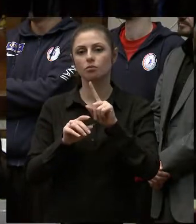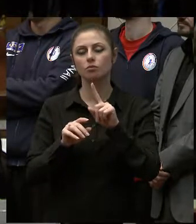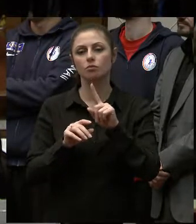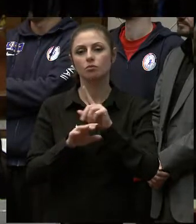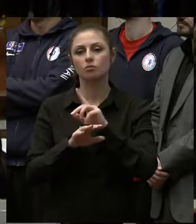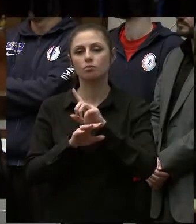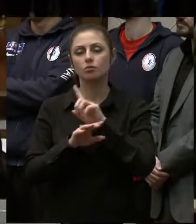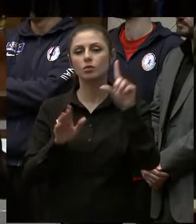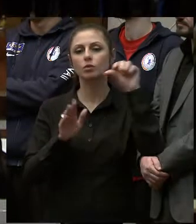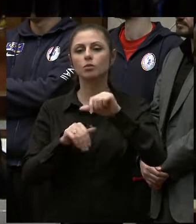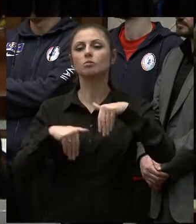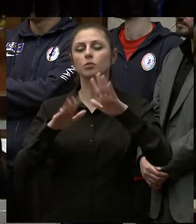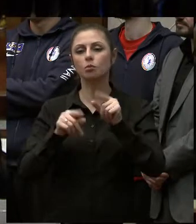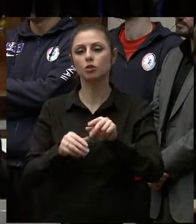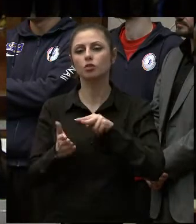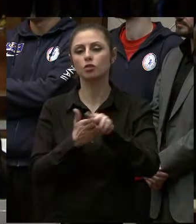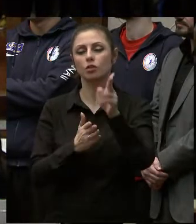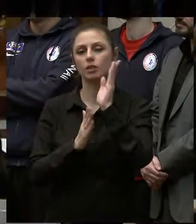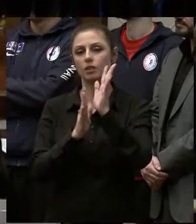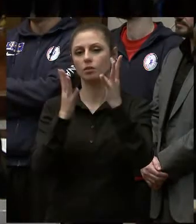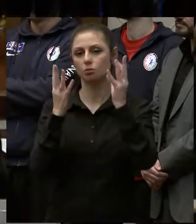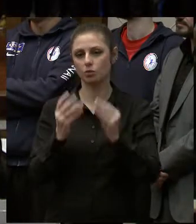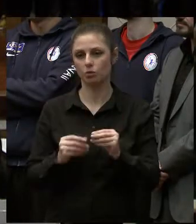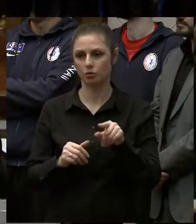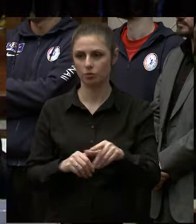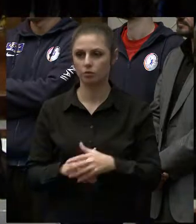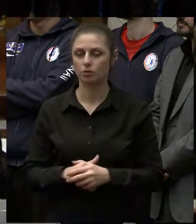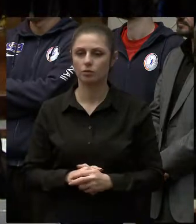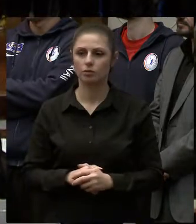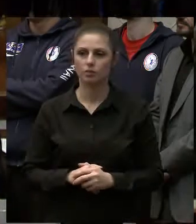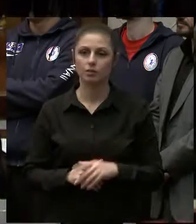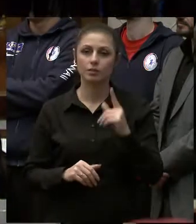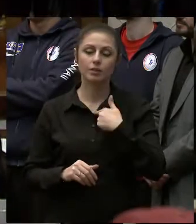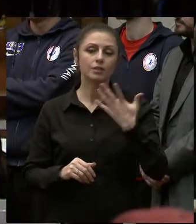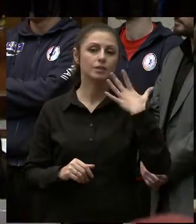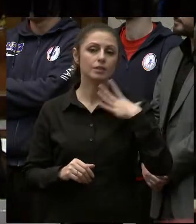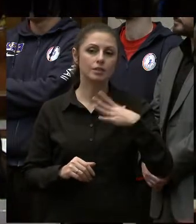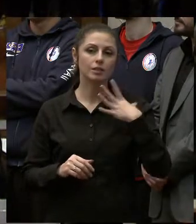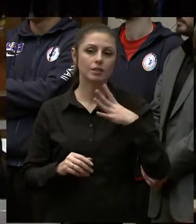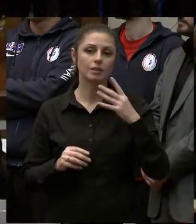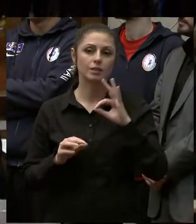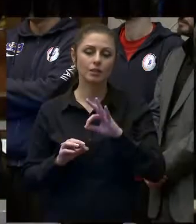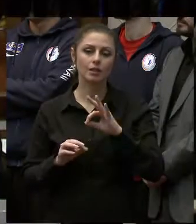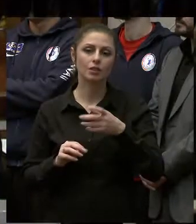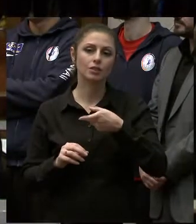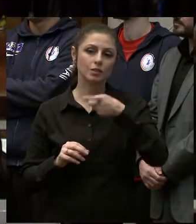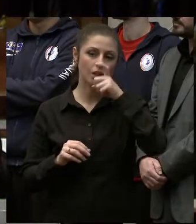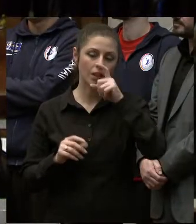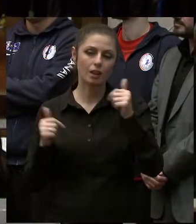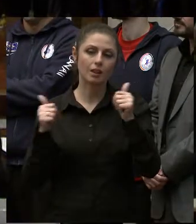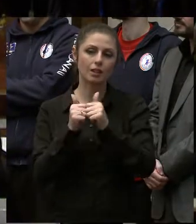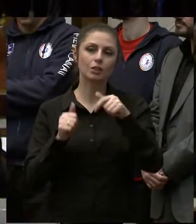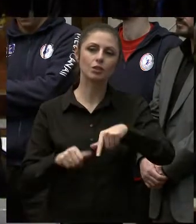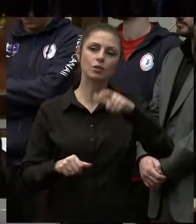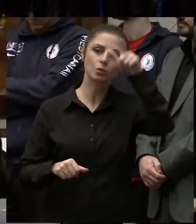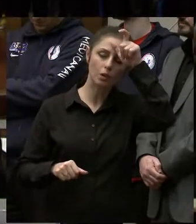birinci grupta namağlup olarak yoluna devam ediyor. Arkadaşlarımızdan beklentimiz Sultanlar Ligi'nde yurt içinde